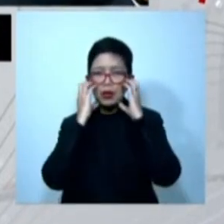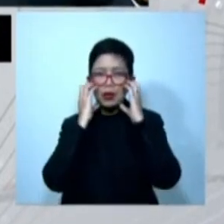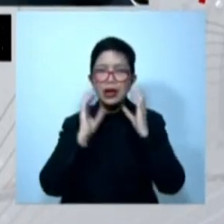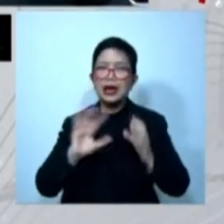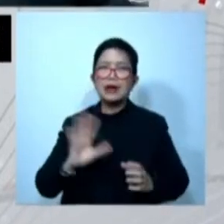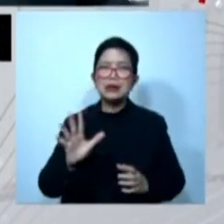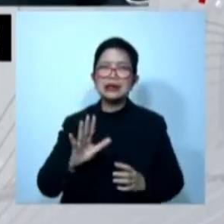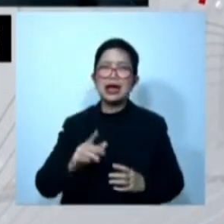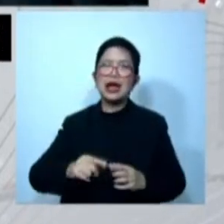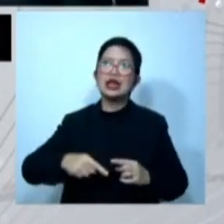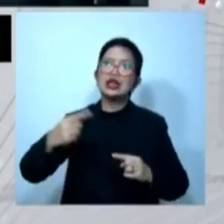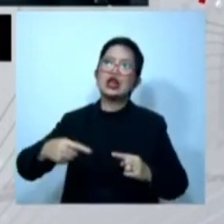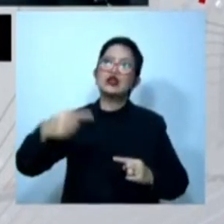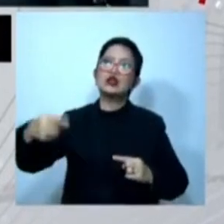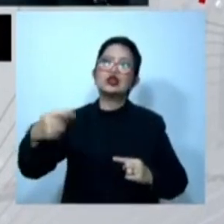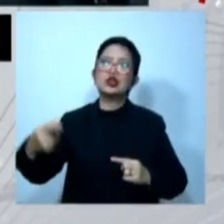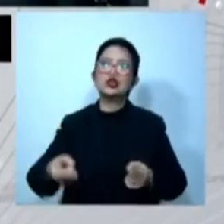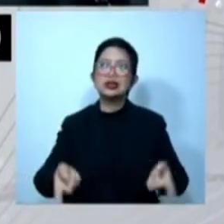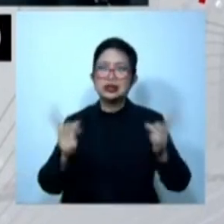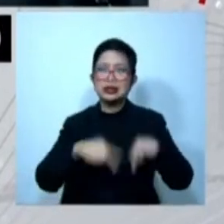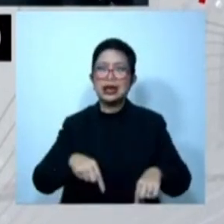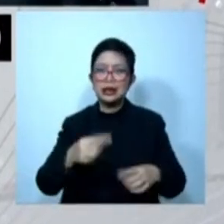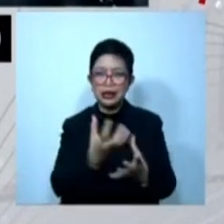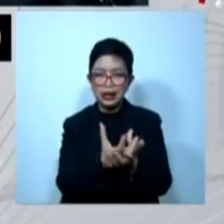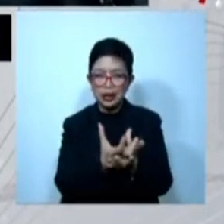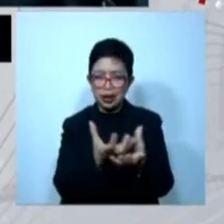oposisi. Apa yang terjadi?